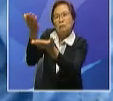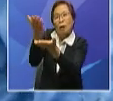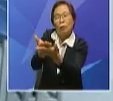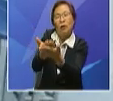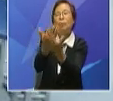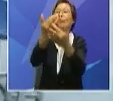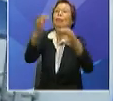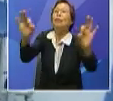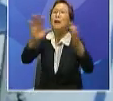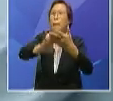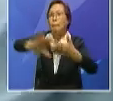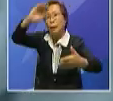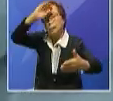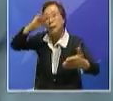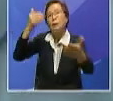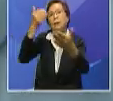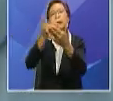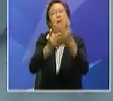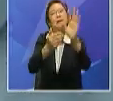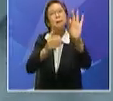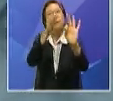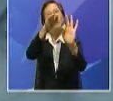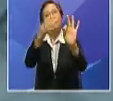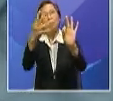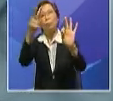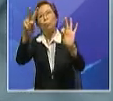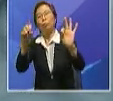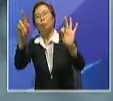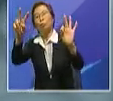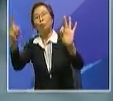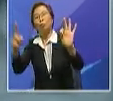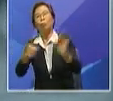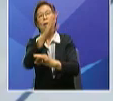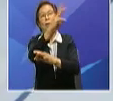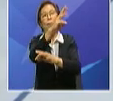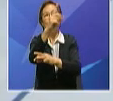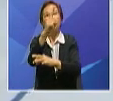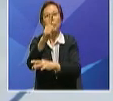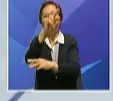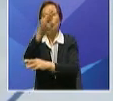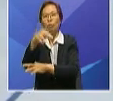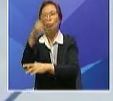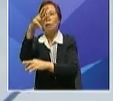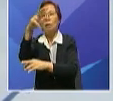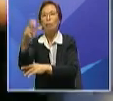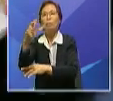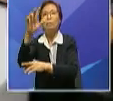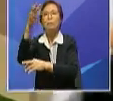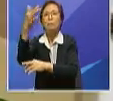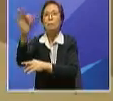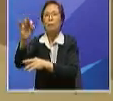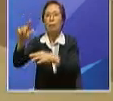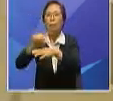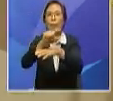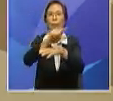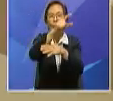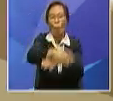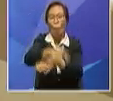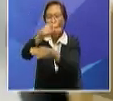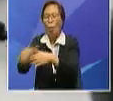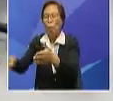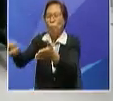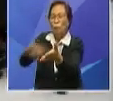percuma sehingga s9e Pro 2012 satu selama 61319 pengguna telah